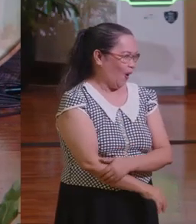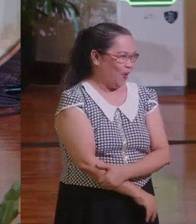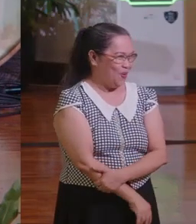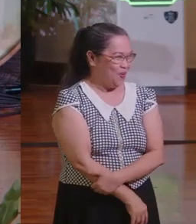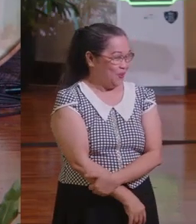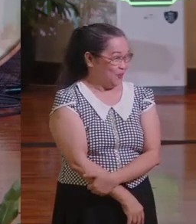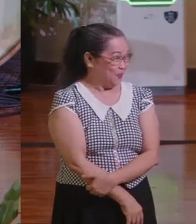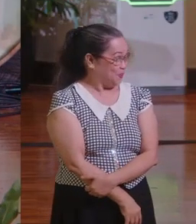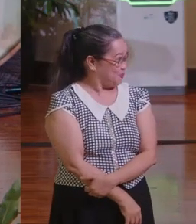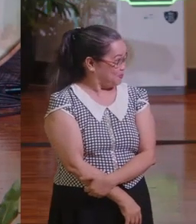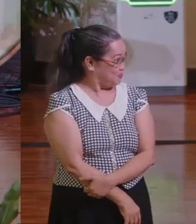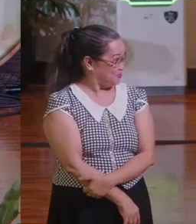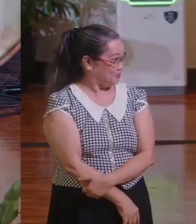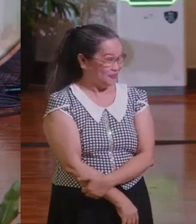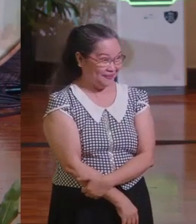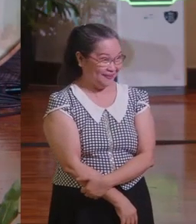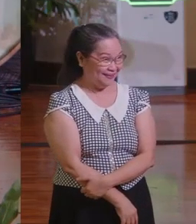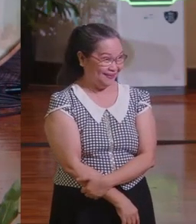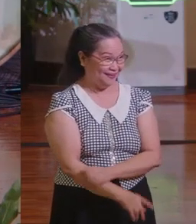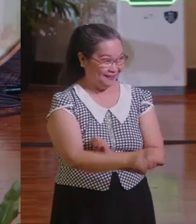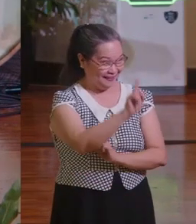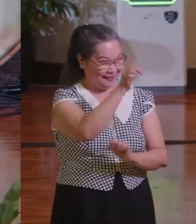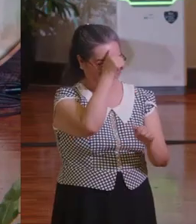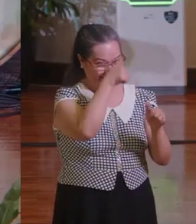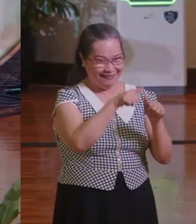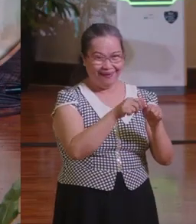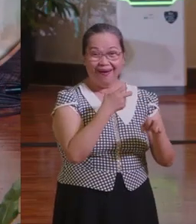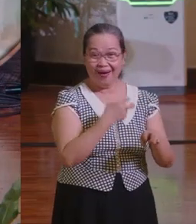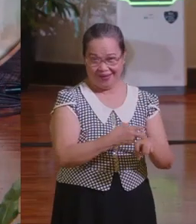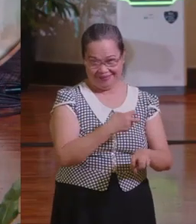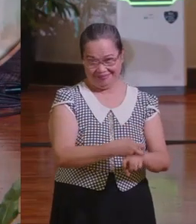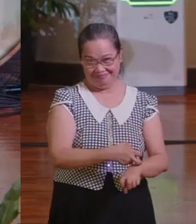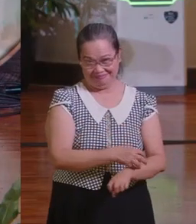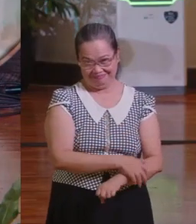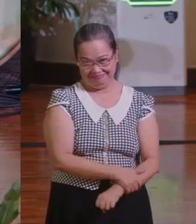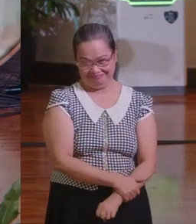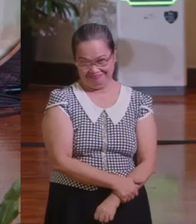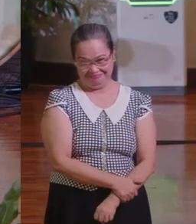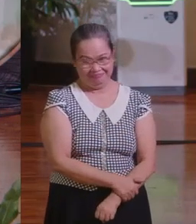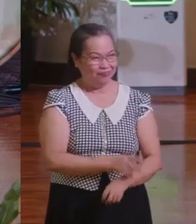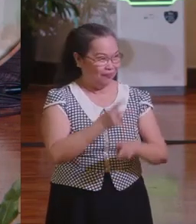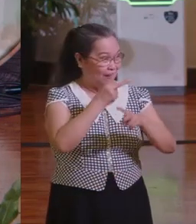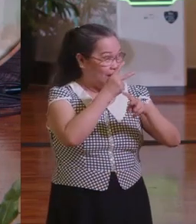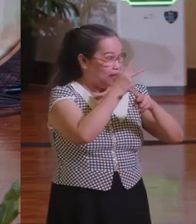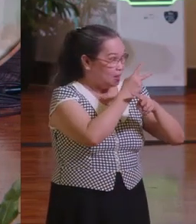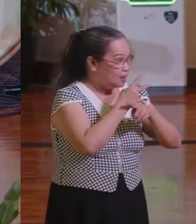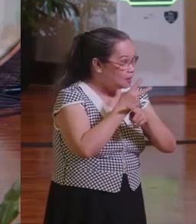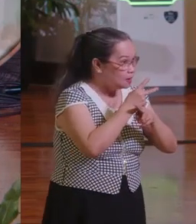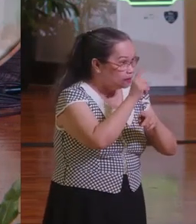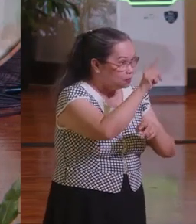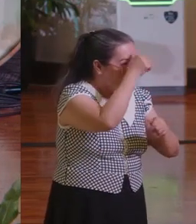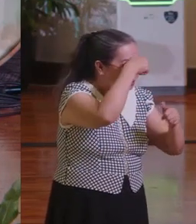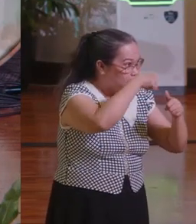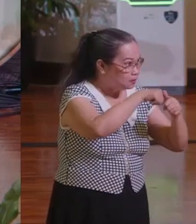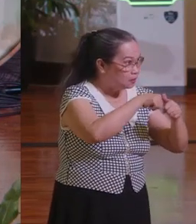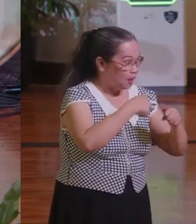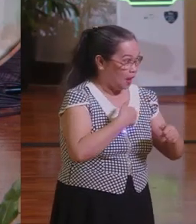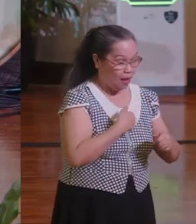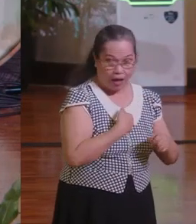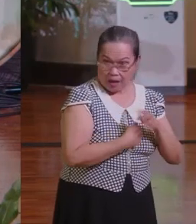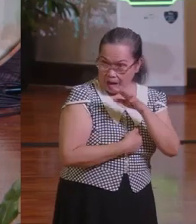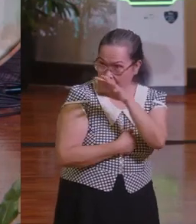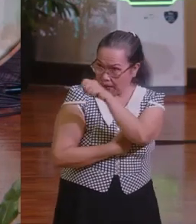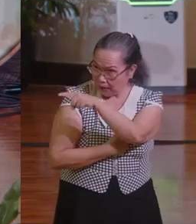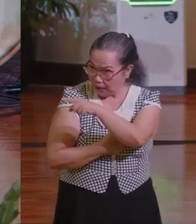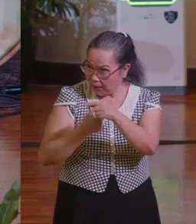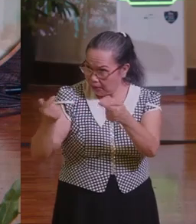Isang important reminder, no? Ang sabi niya, keep watch on yourself lest you too be